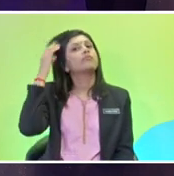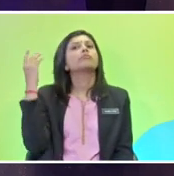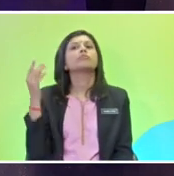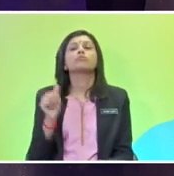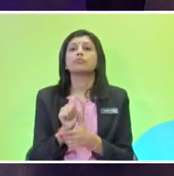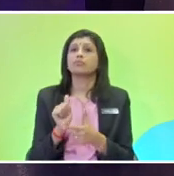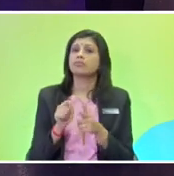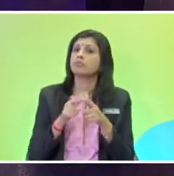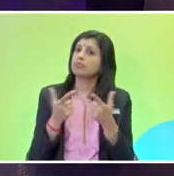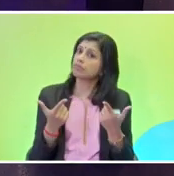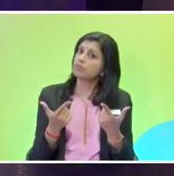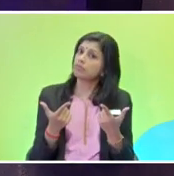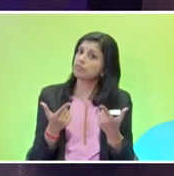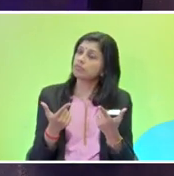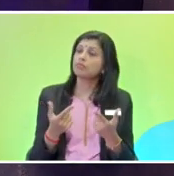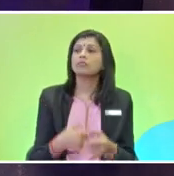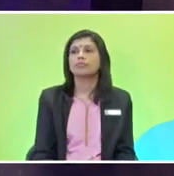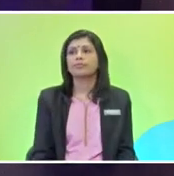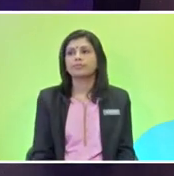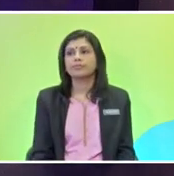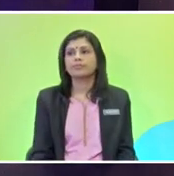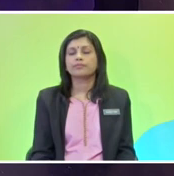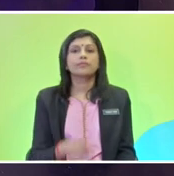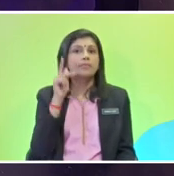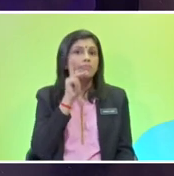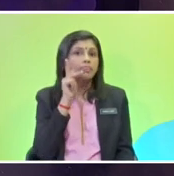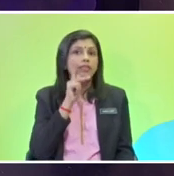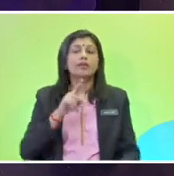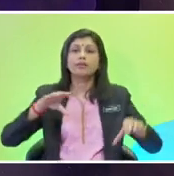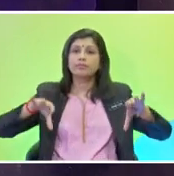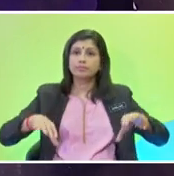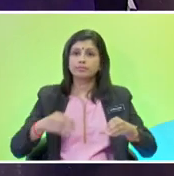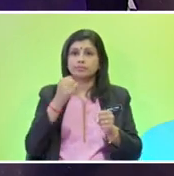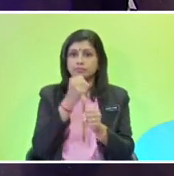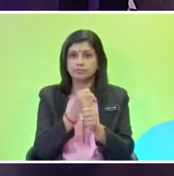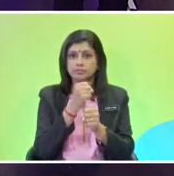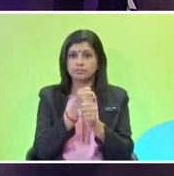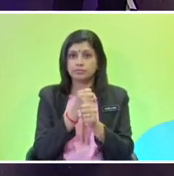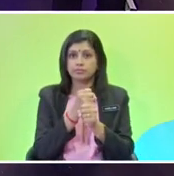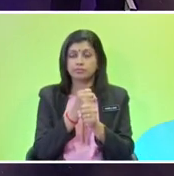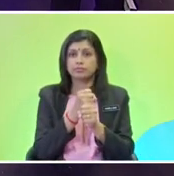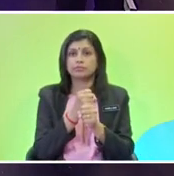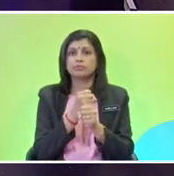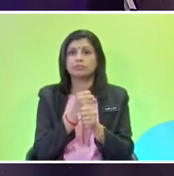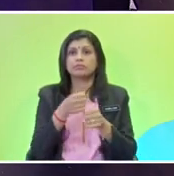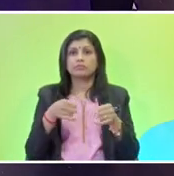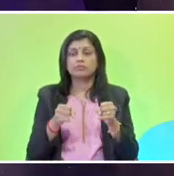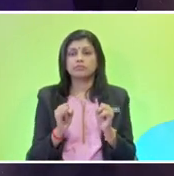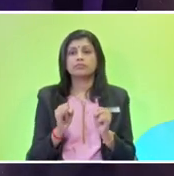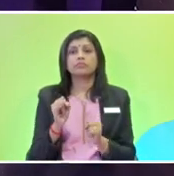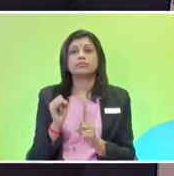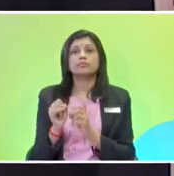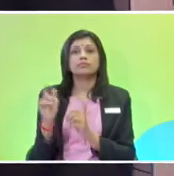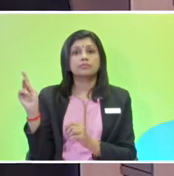mungkin Kak Fika boleh tolong saya. Okey. Kak Fika buat jalan kerja dari kanan ke kiri. Okey. Tapi saya